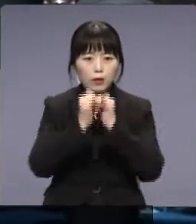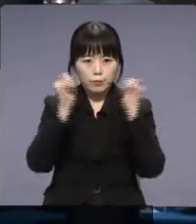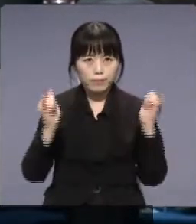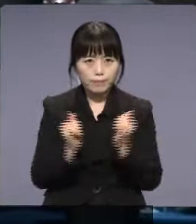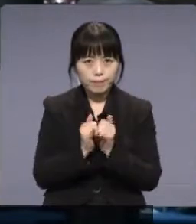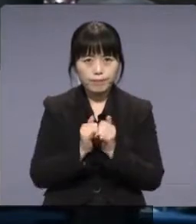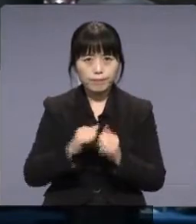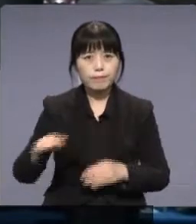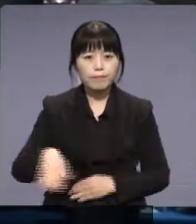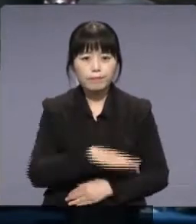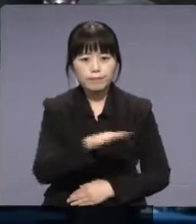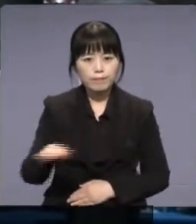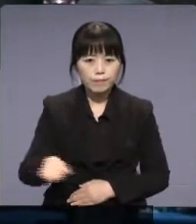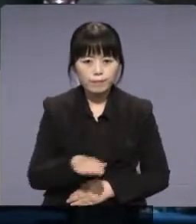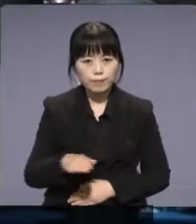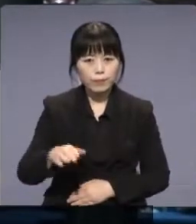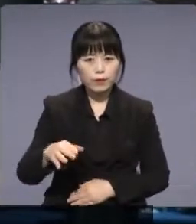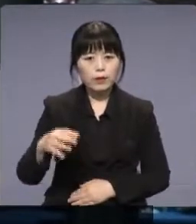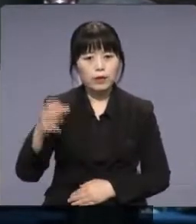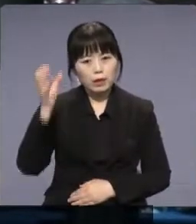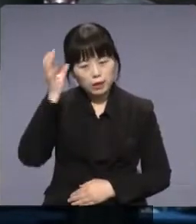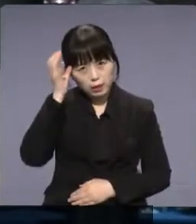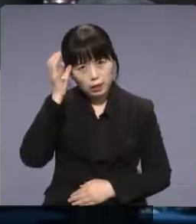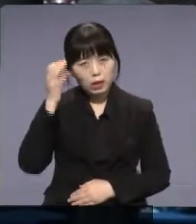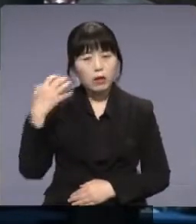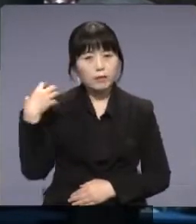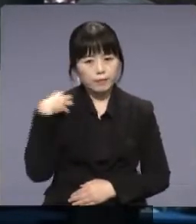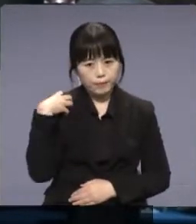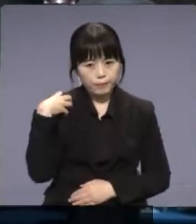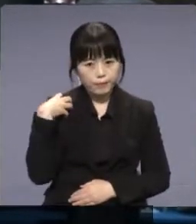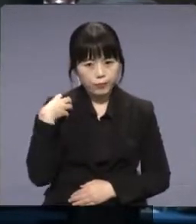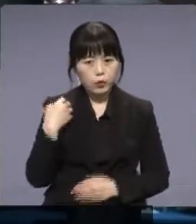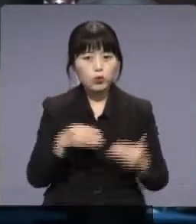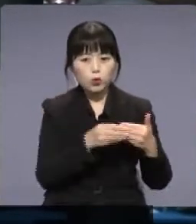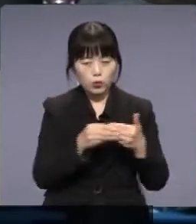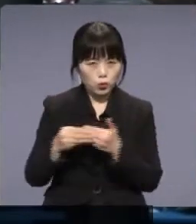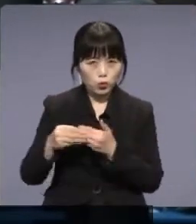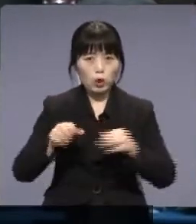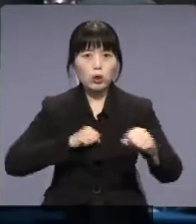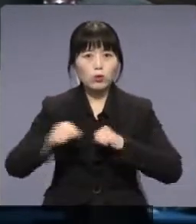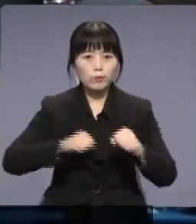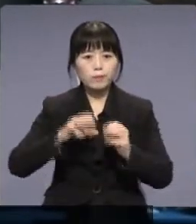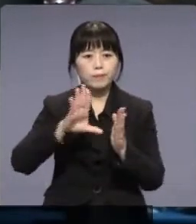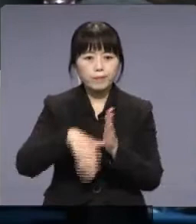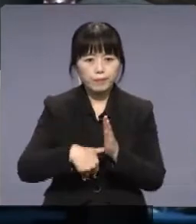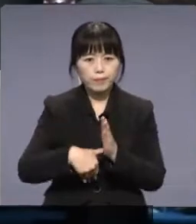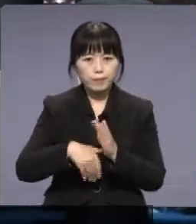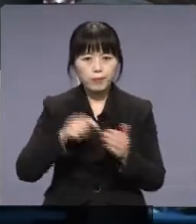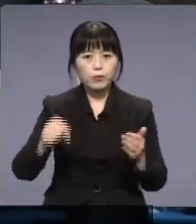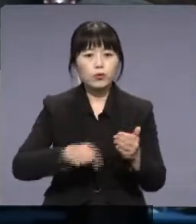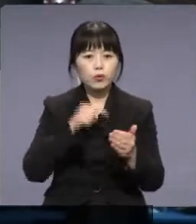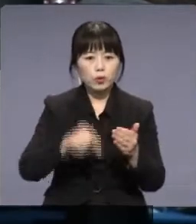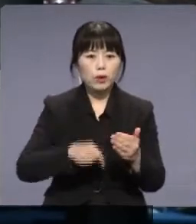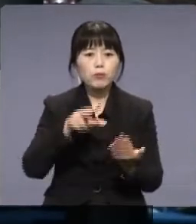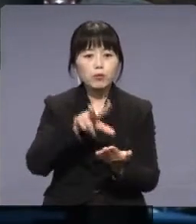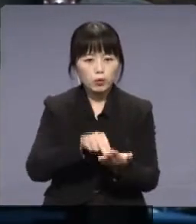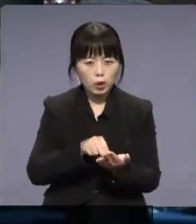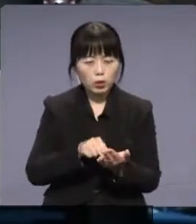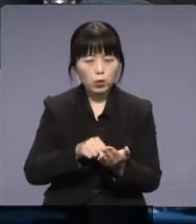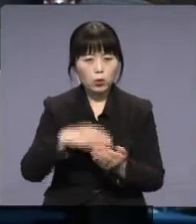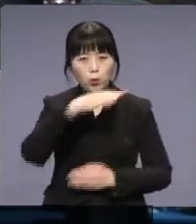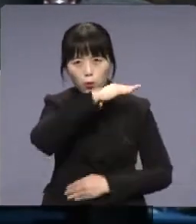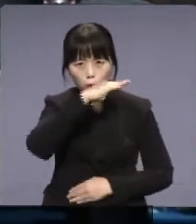국제사회가 우리에게 기대하는 역할을 주도적으로 수행할 때 국내 문제도